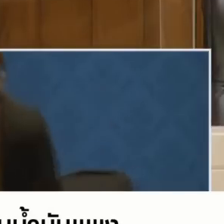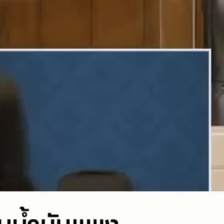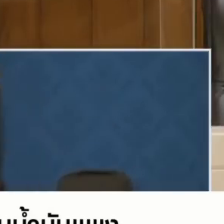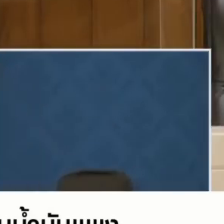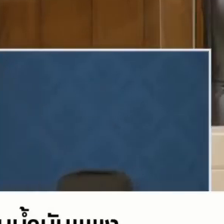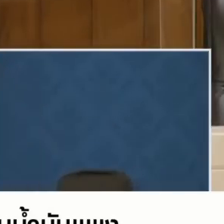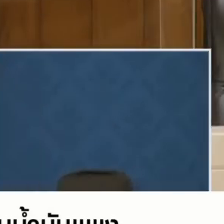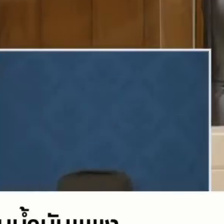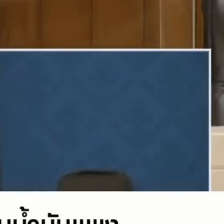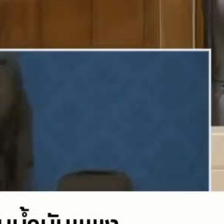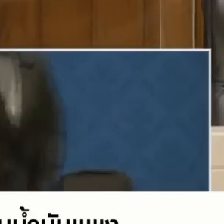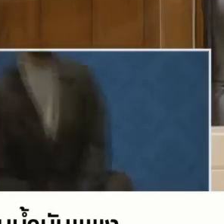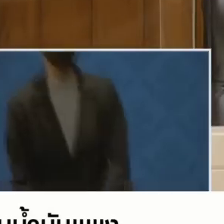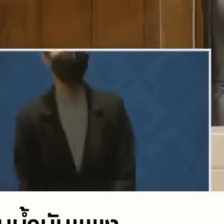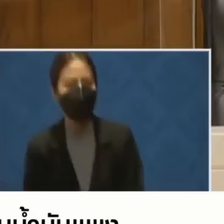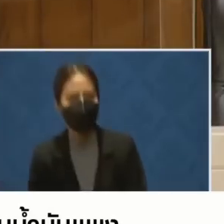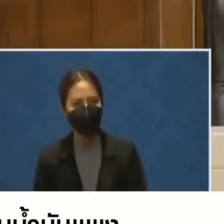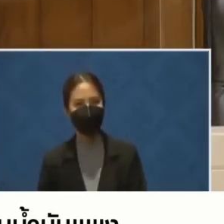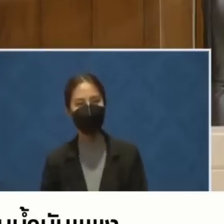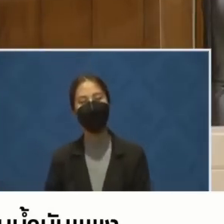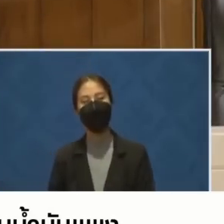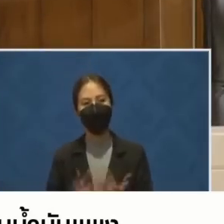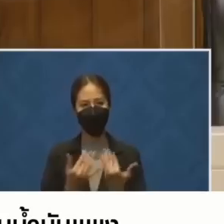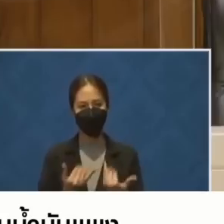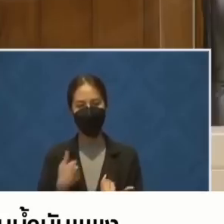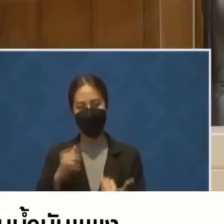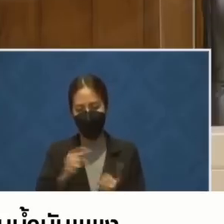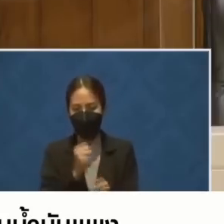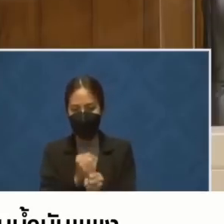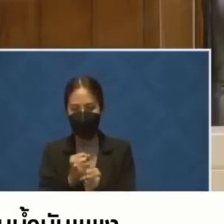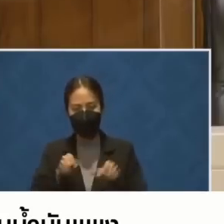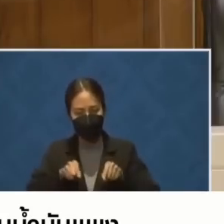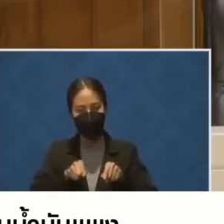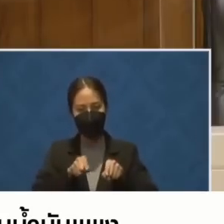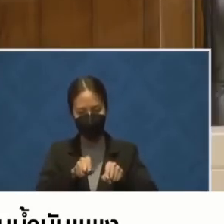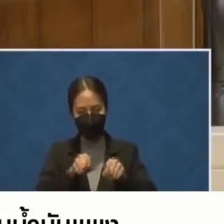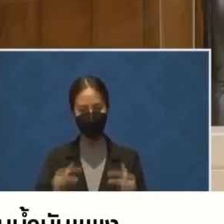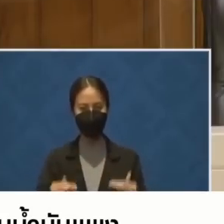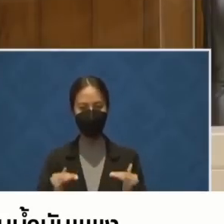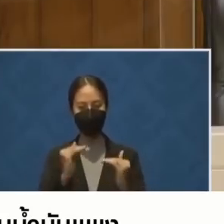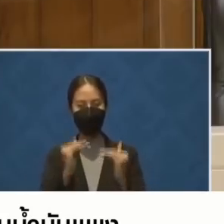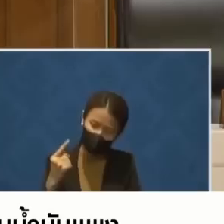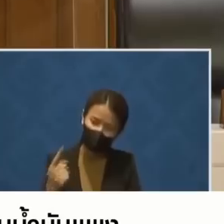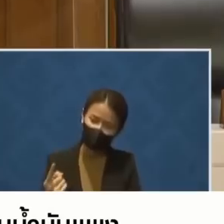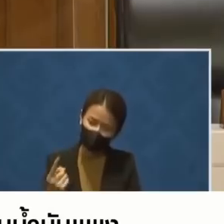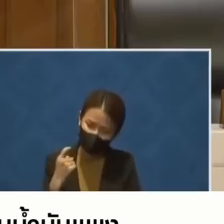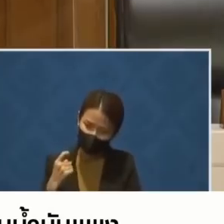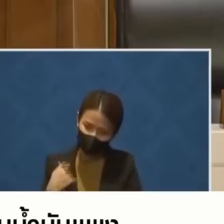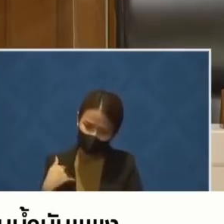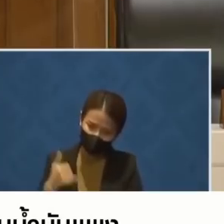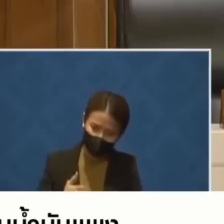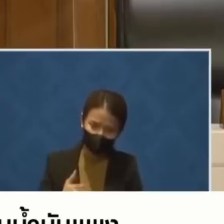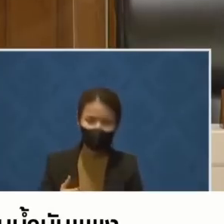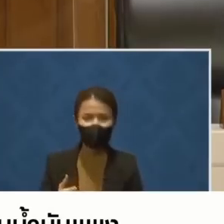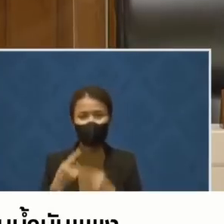และการคลังของประเทศไว้ให้ได้เช่นเดียวกันมันต้องคู่ขนานกันไปและสมดุลกันไป เคลียร์ไหมคะมาตอบให้